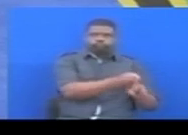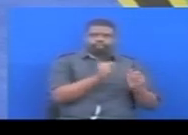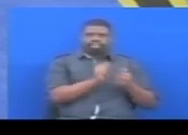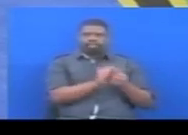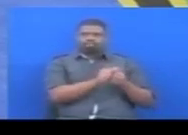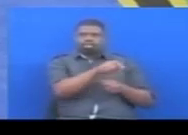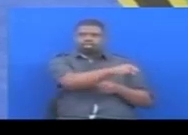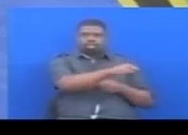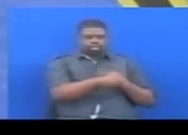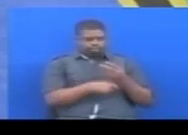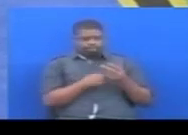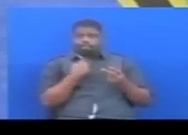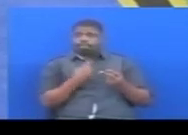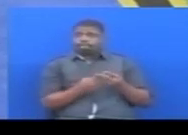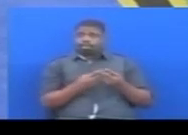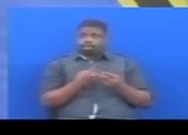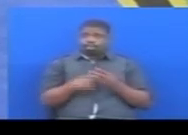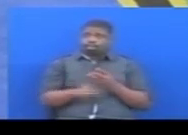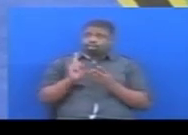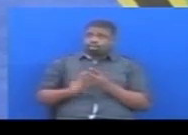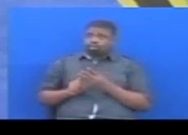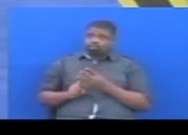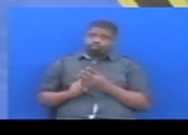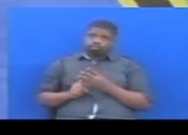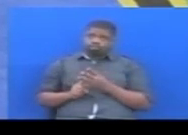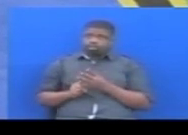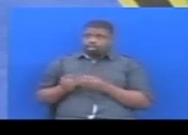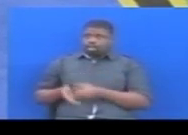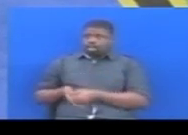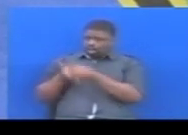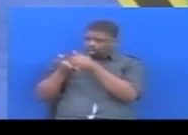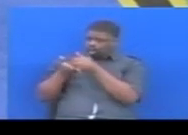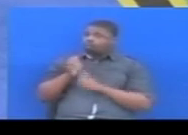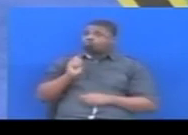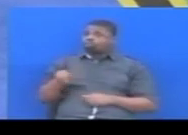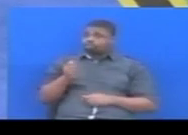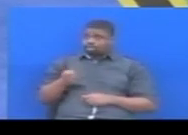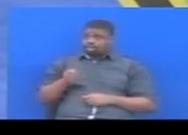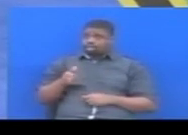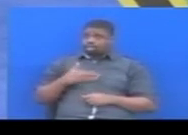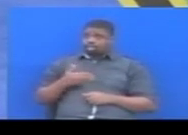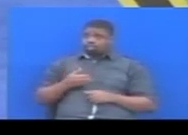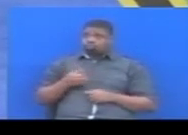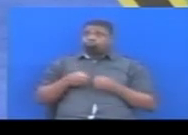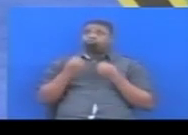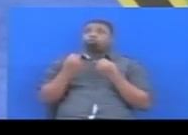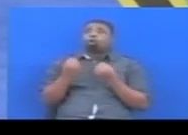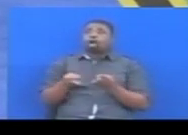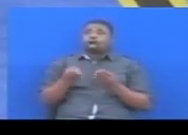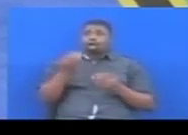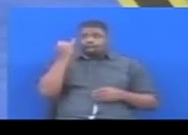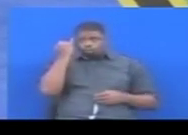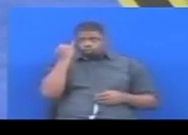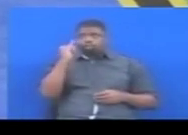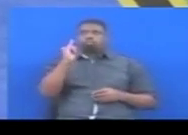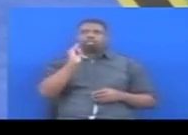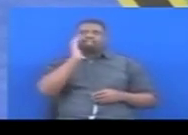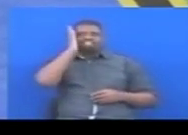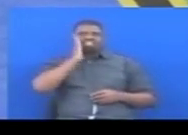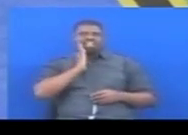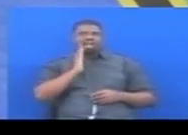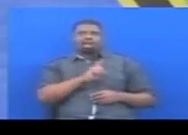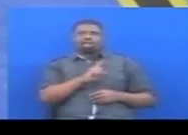pili. Lakini mheshimiwa naibu spika, napenda kutoa rai vile vile kwa vijana wa Zanzibar